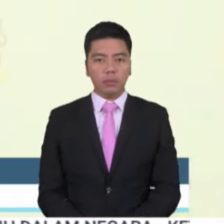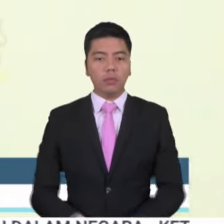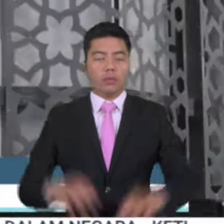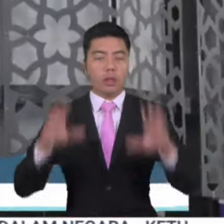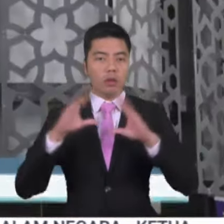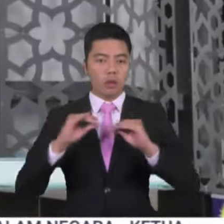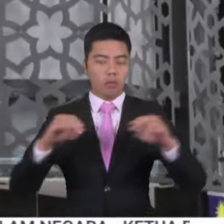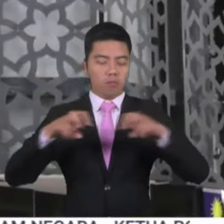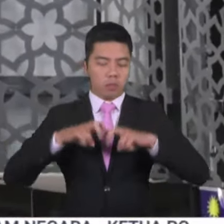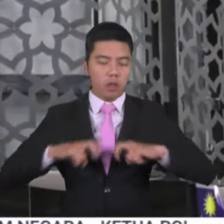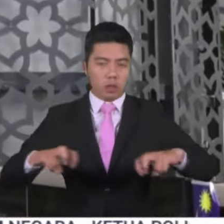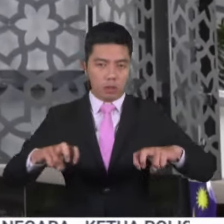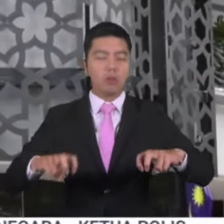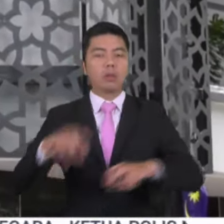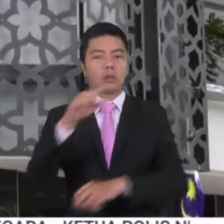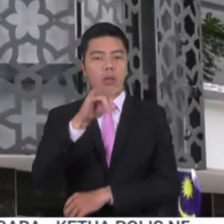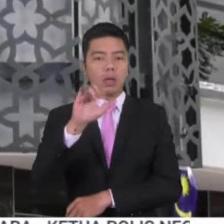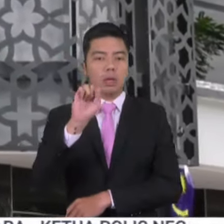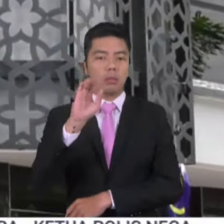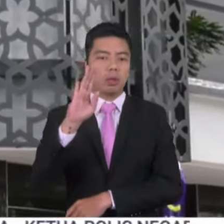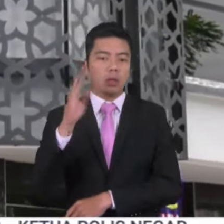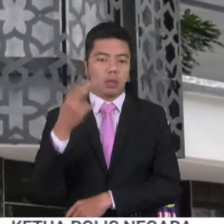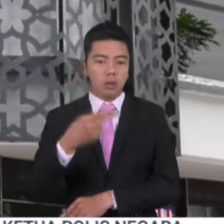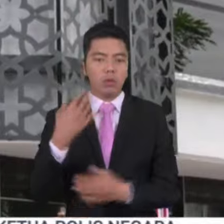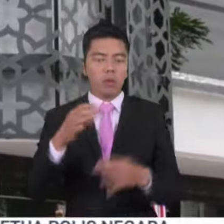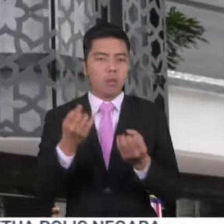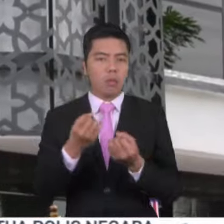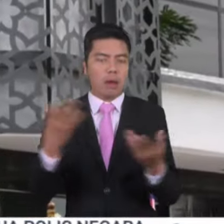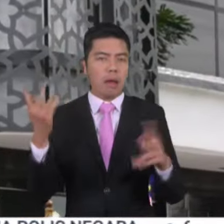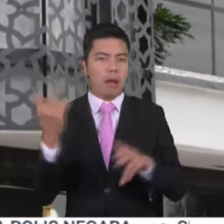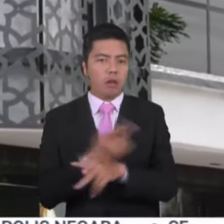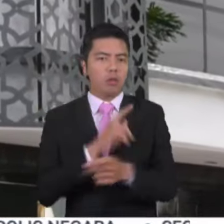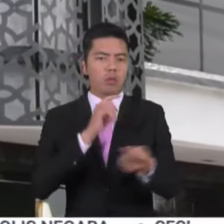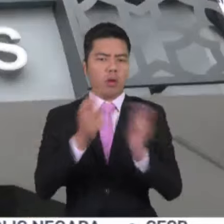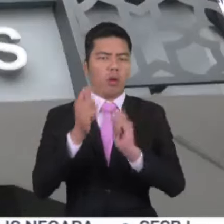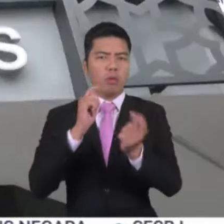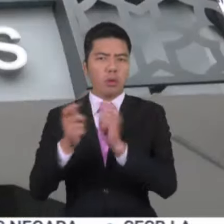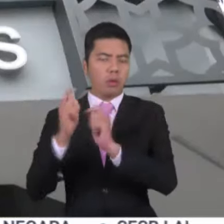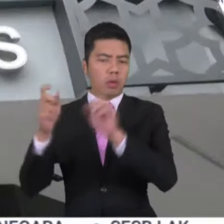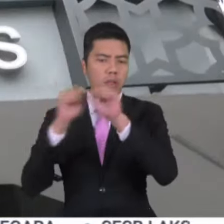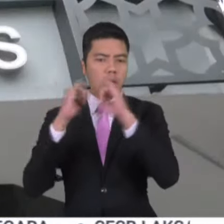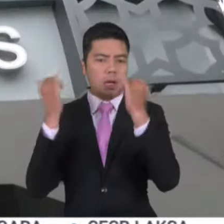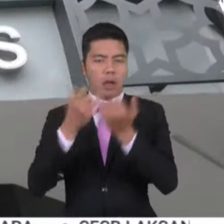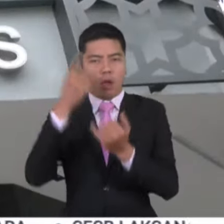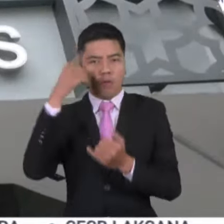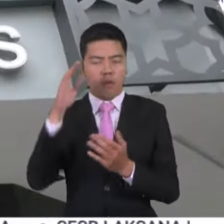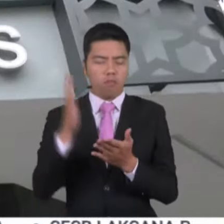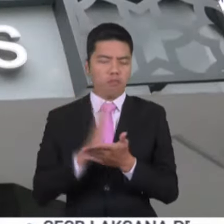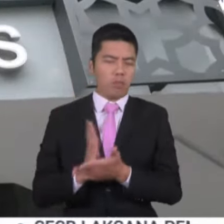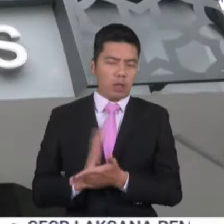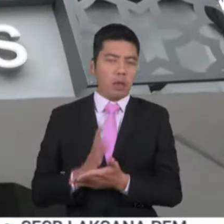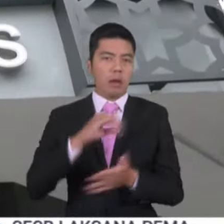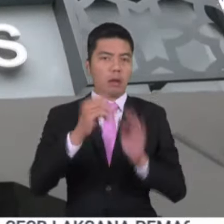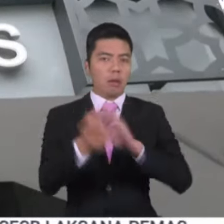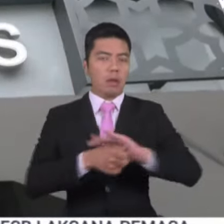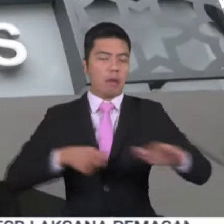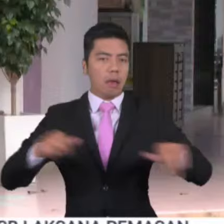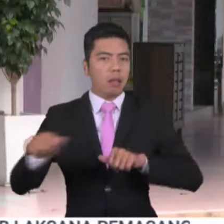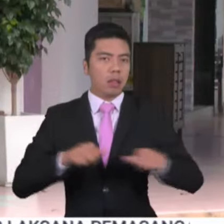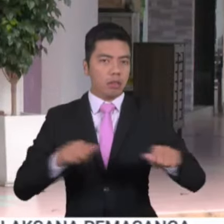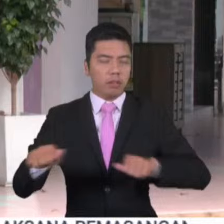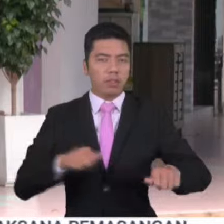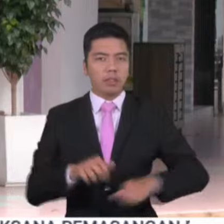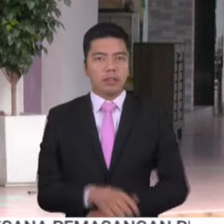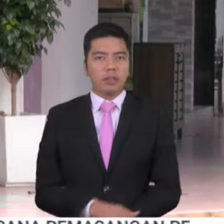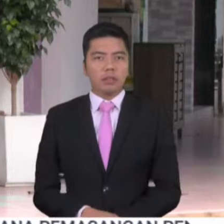Mesyuarat Jemaah Menteri turut dimaklumkan GISBH telah beberapa kali berubah entiti bagi tujuan penyamaran dan melindungi aktiviti mereka.